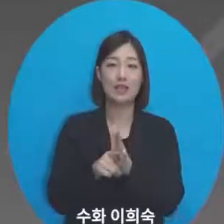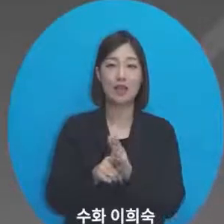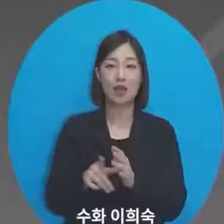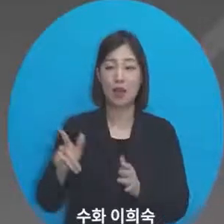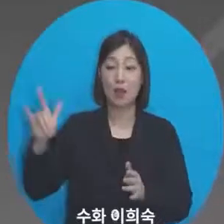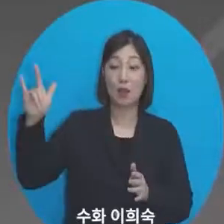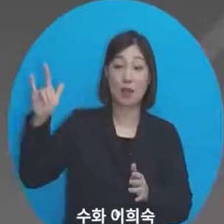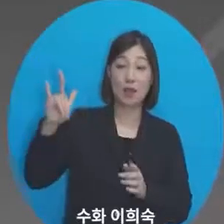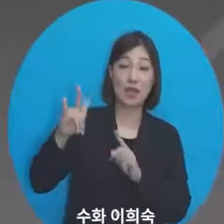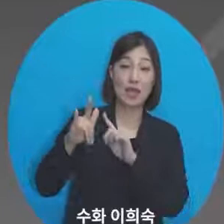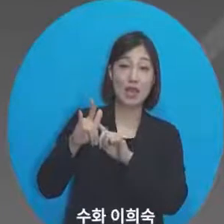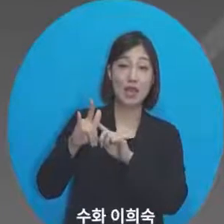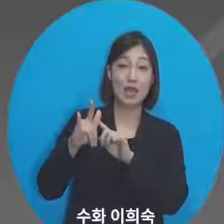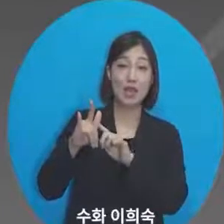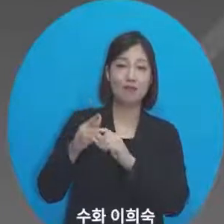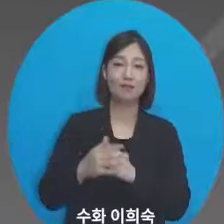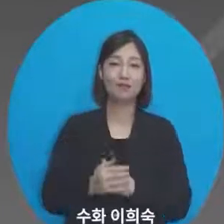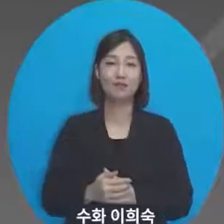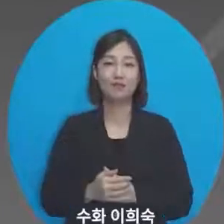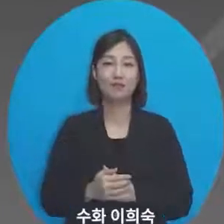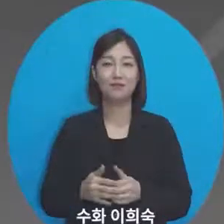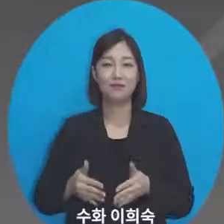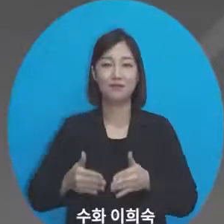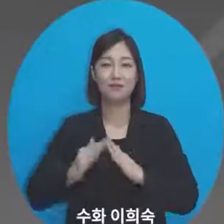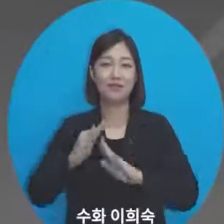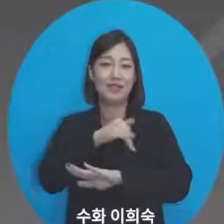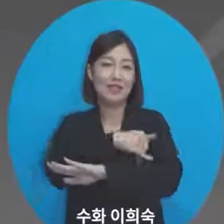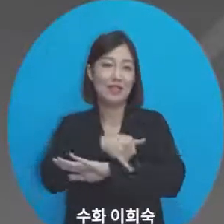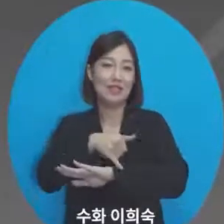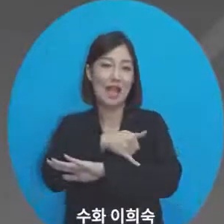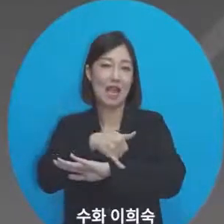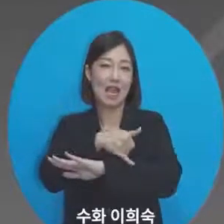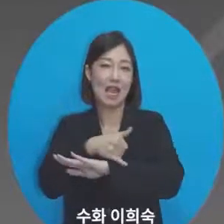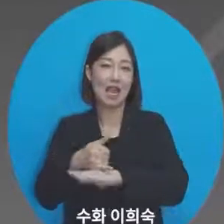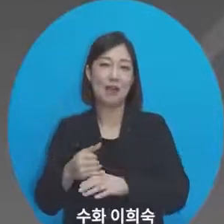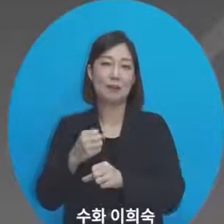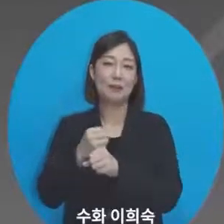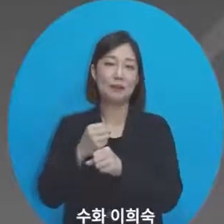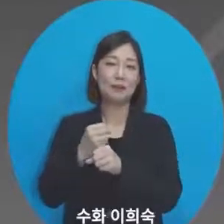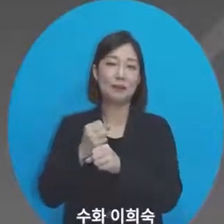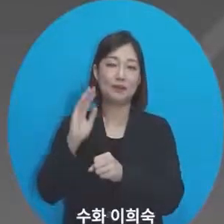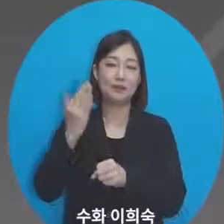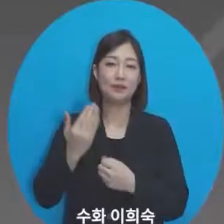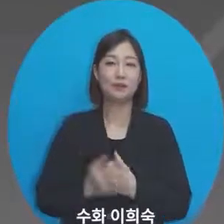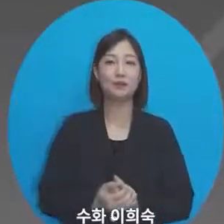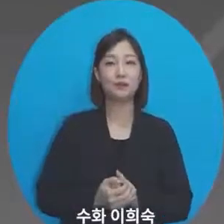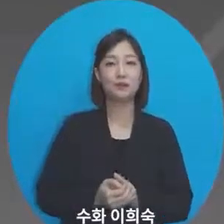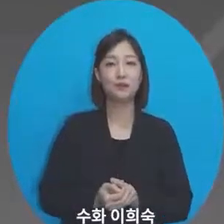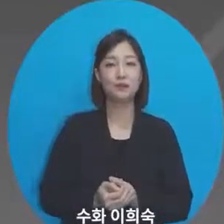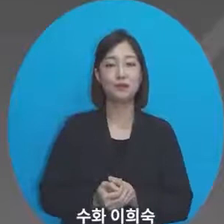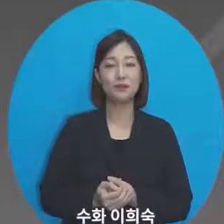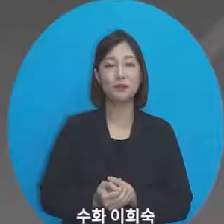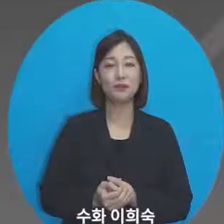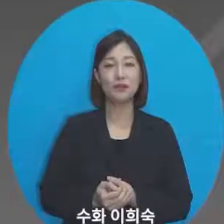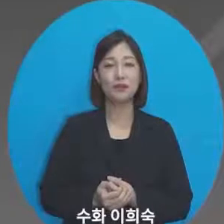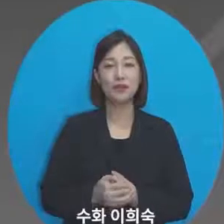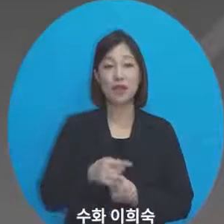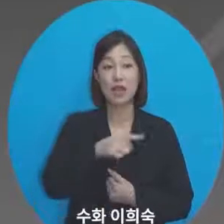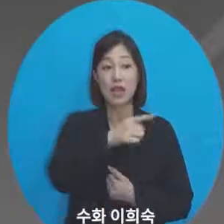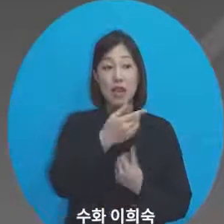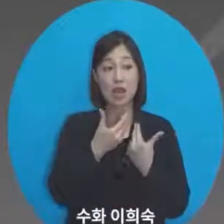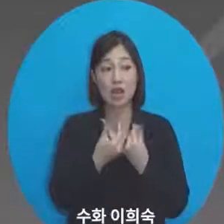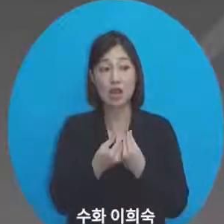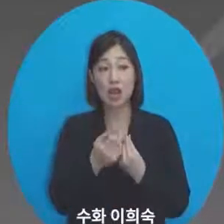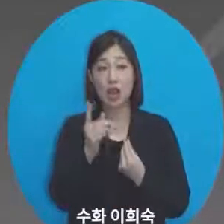등을 설치하여서 야간 시인성을 최대한 향상시키는 방향으로 개발이 된 사례가 되겠습니다. 지금 보시는